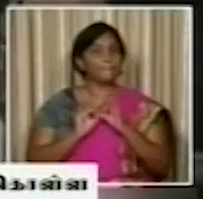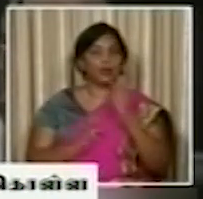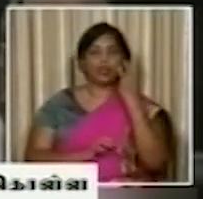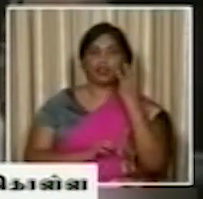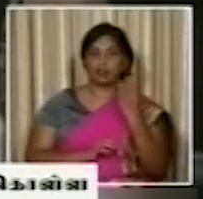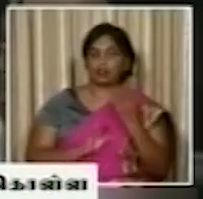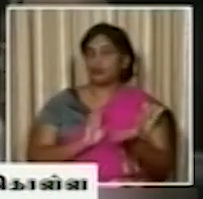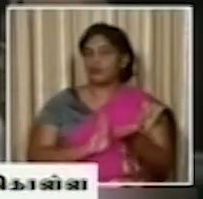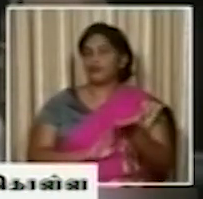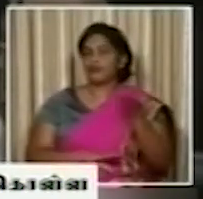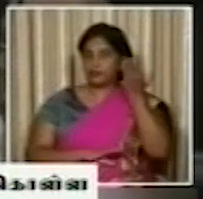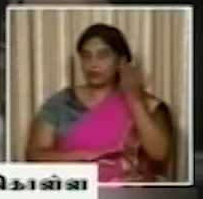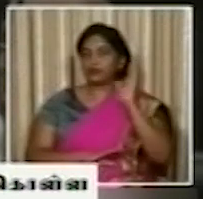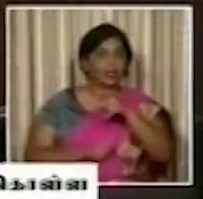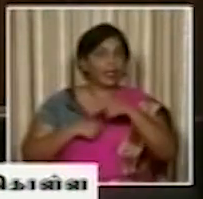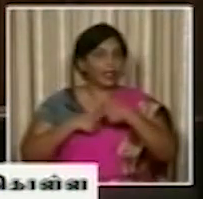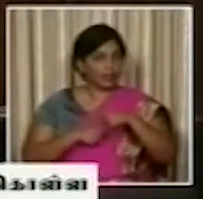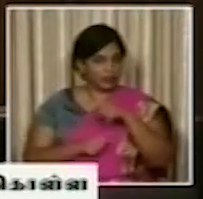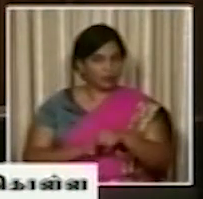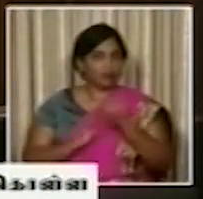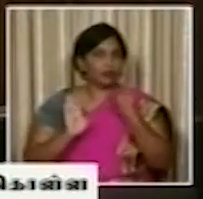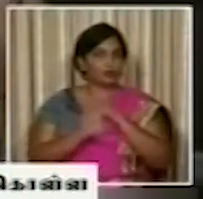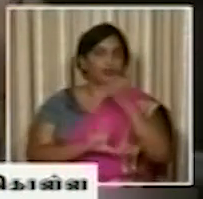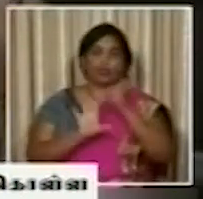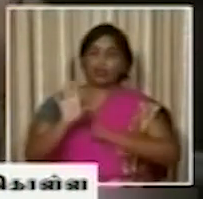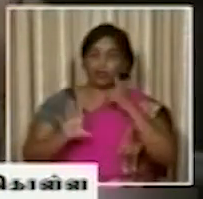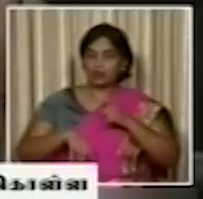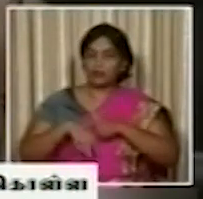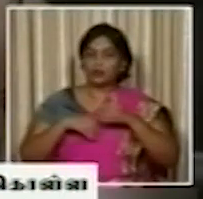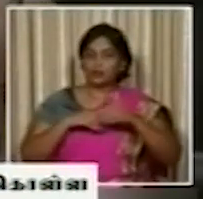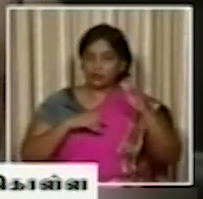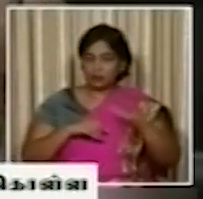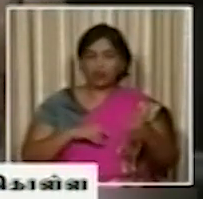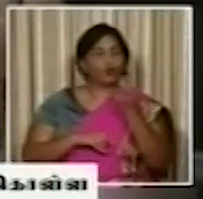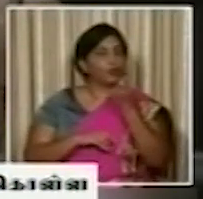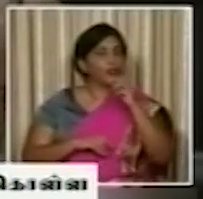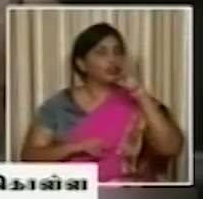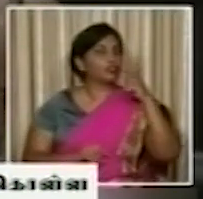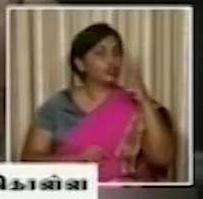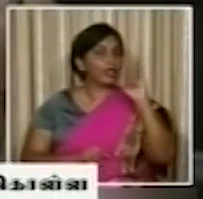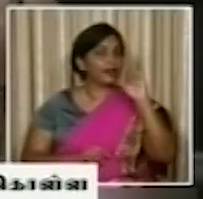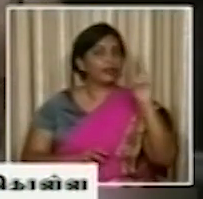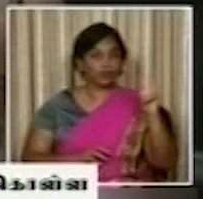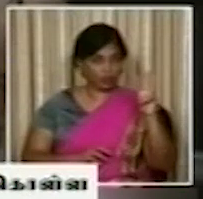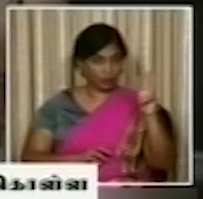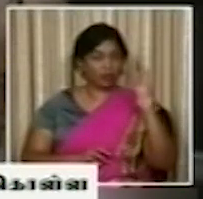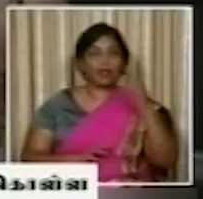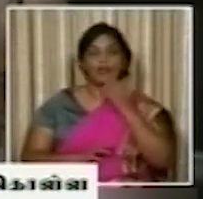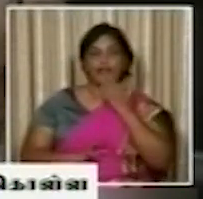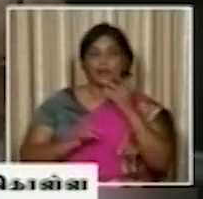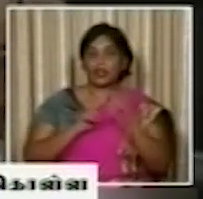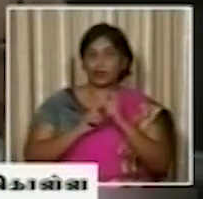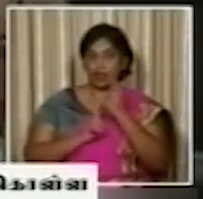சிறிய மற்றும் நடுத்தர தொழில் முயற்சியாளர்களுக்கும் நுகர்வோருக்கும் நிவாரணம் வழங்க முடிந்தது. 2022 ஏப்ரல் நடுப்பகுதியில்